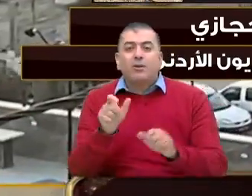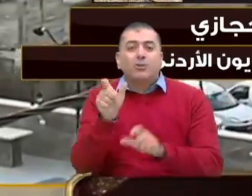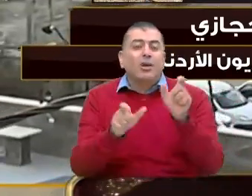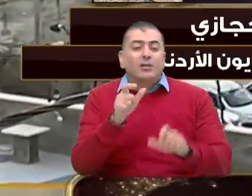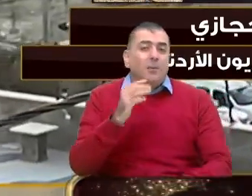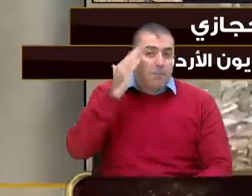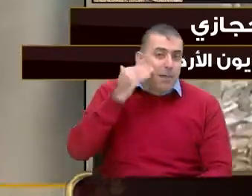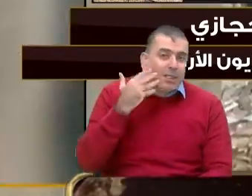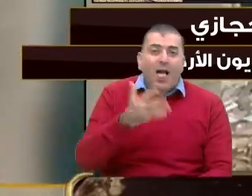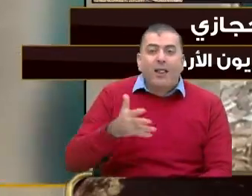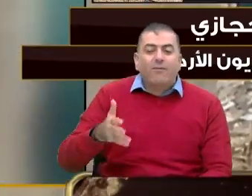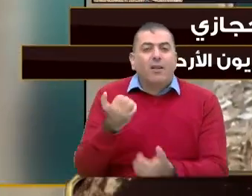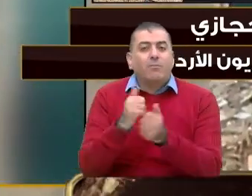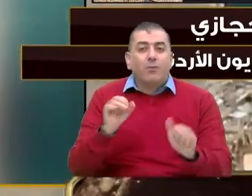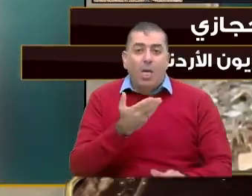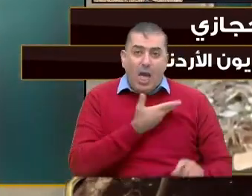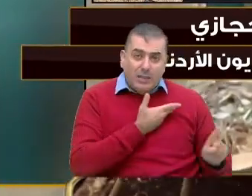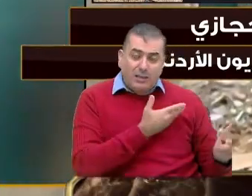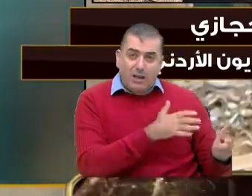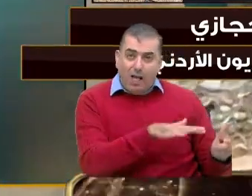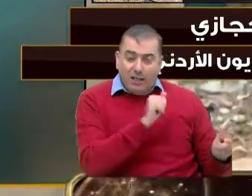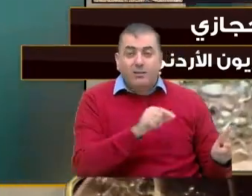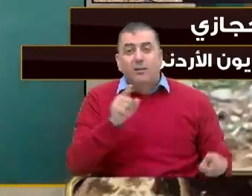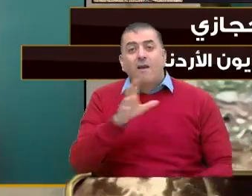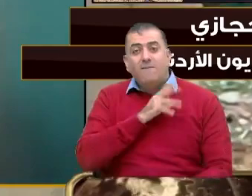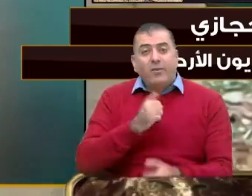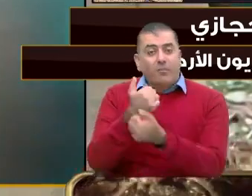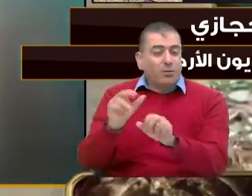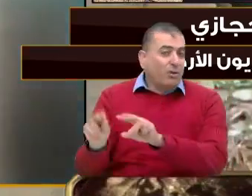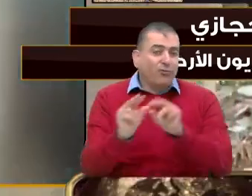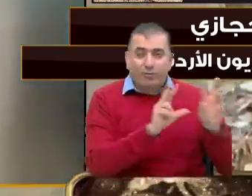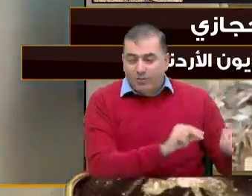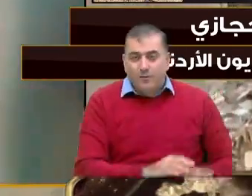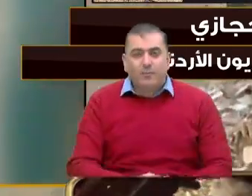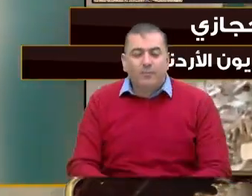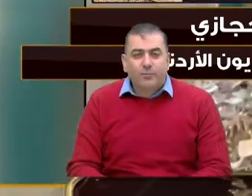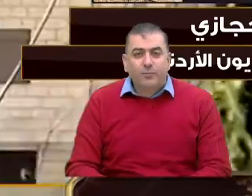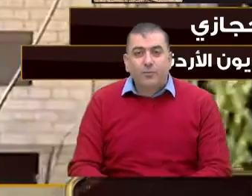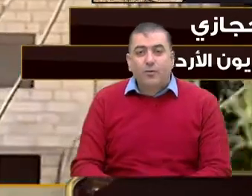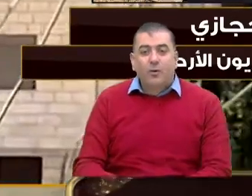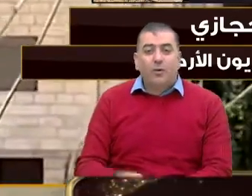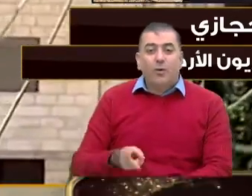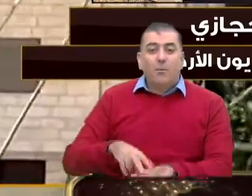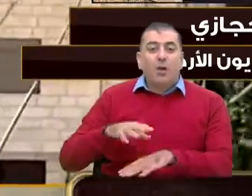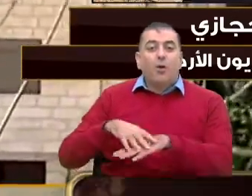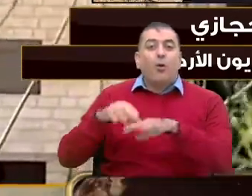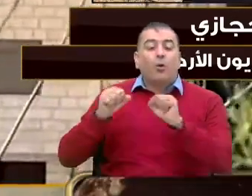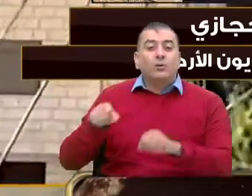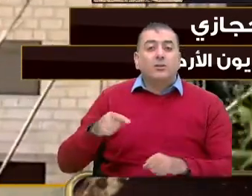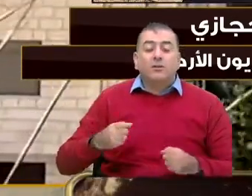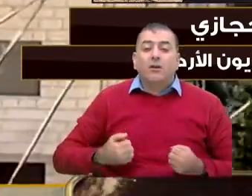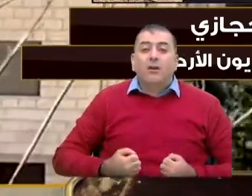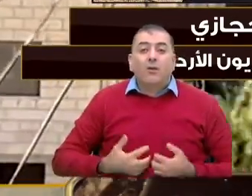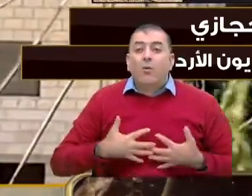النساء والأطفال سواء من غزة والضفة وأيضا من مدينة القدس. هي فرحة